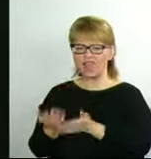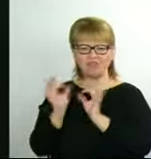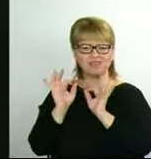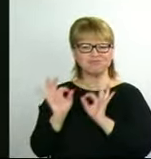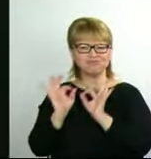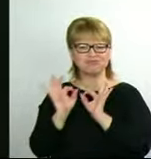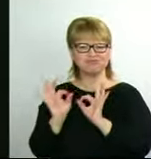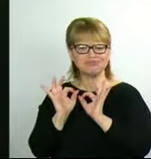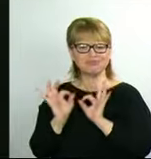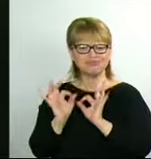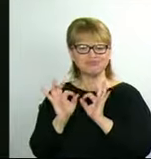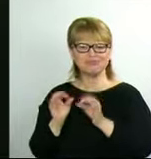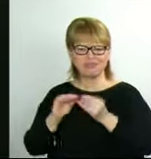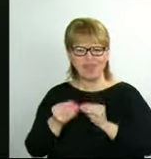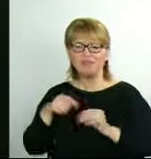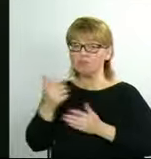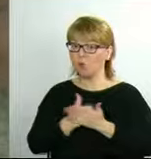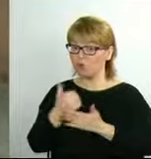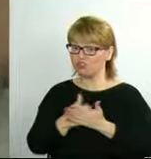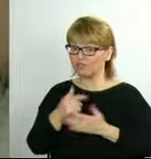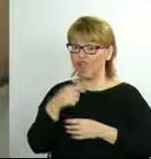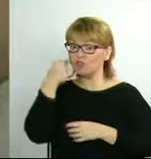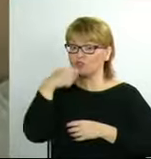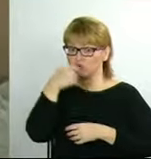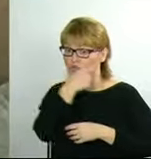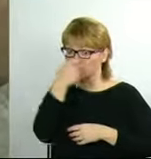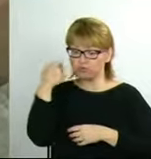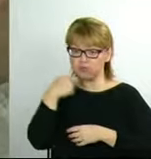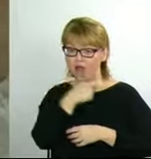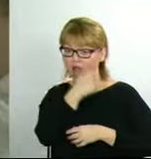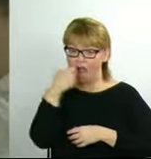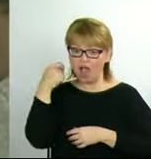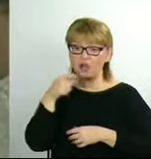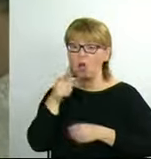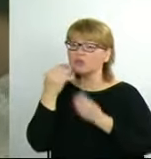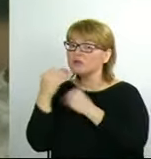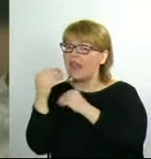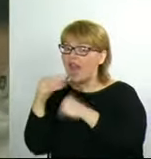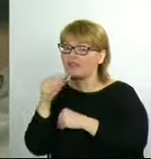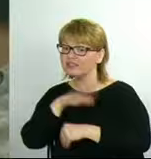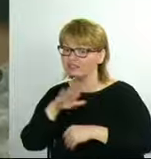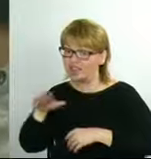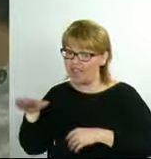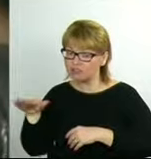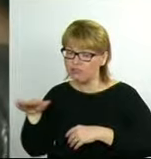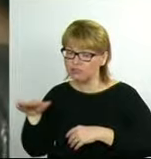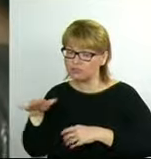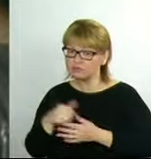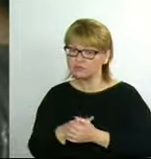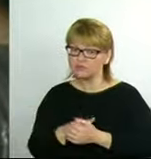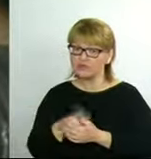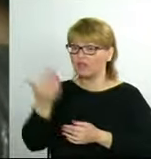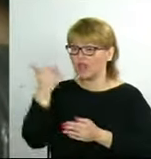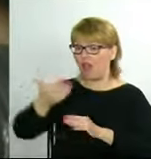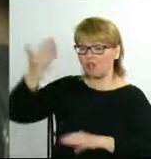antioxidačné vlastnosti, môžu používať aj zubári. Tí na slovenských dentálnych dňoch radili najmä školákom. Podľa odborníkov pred 15